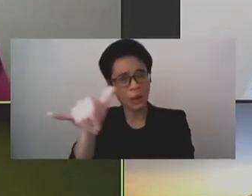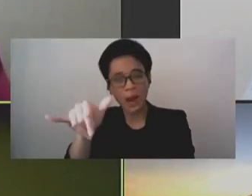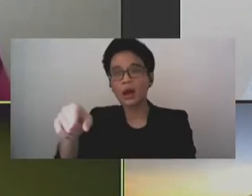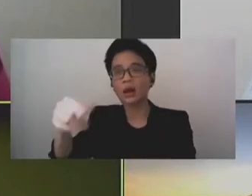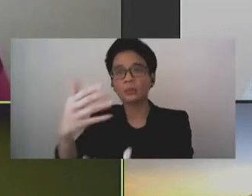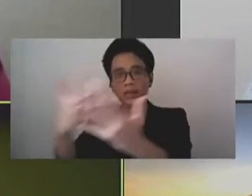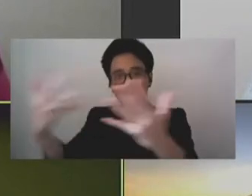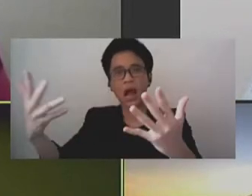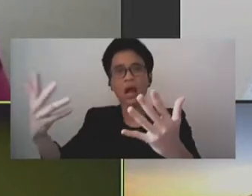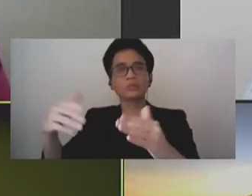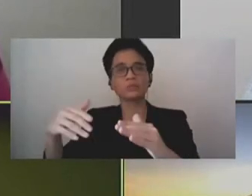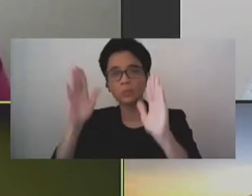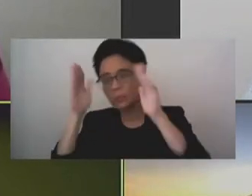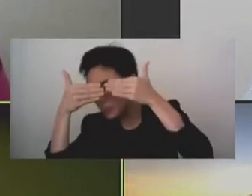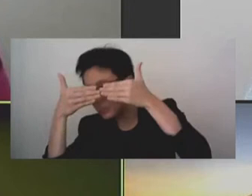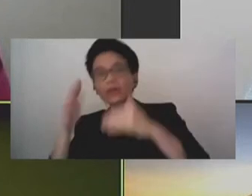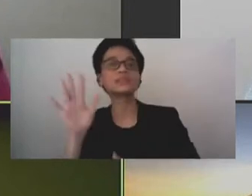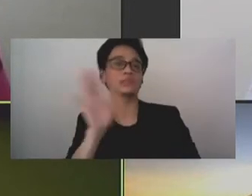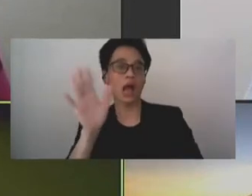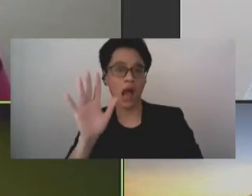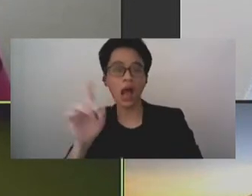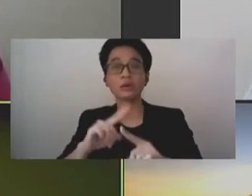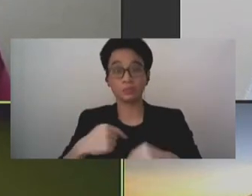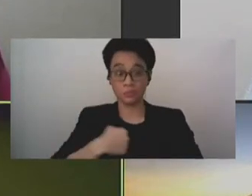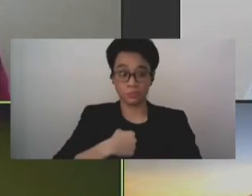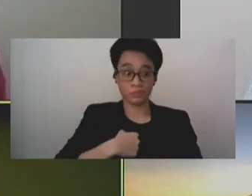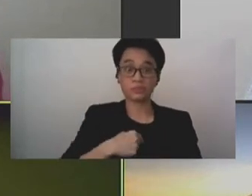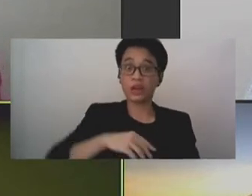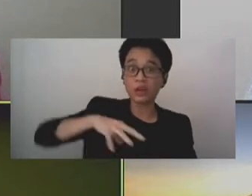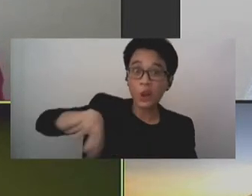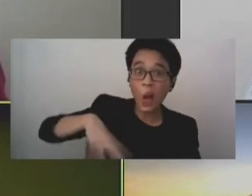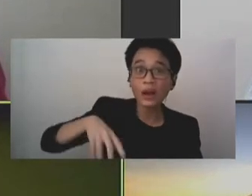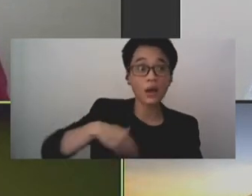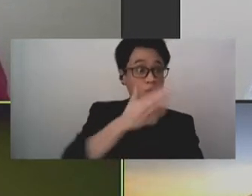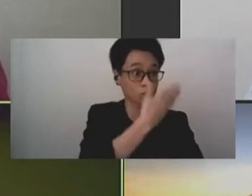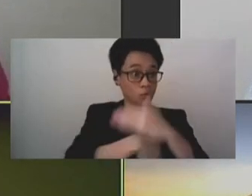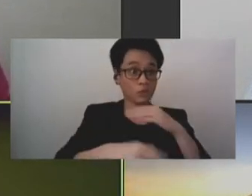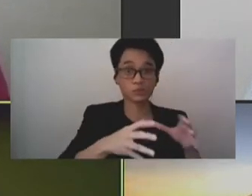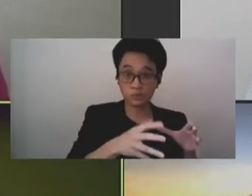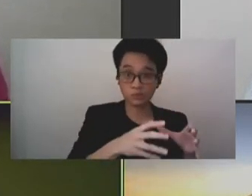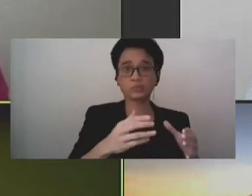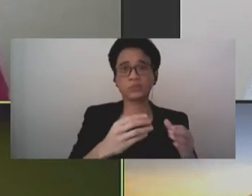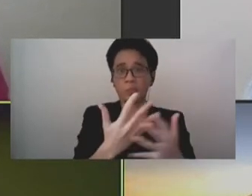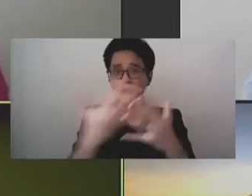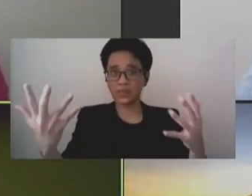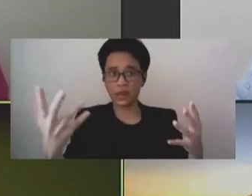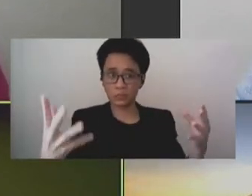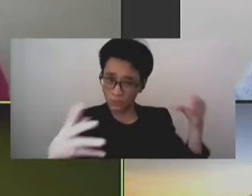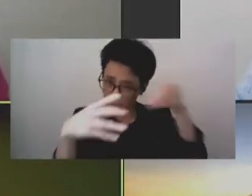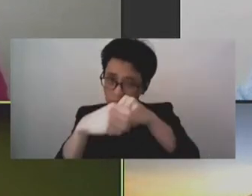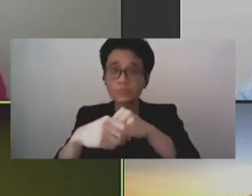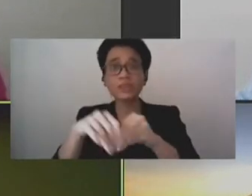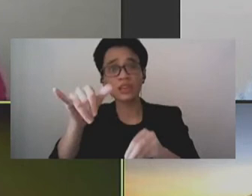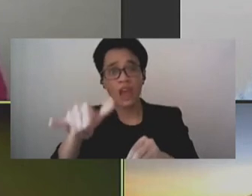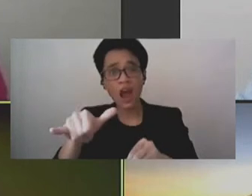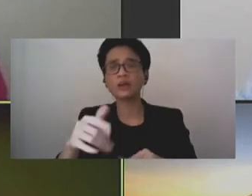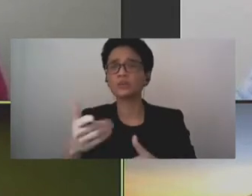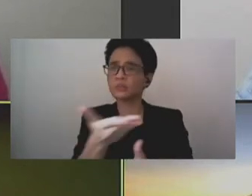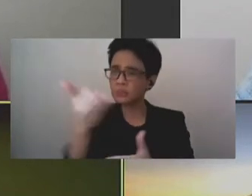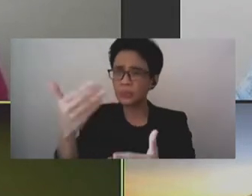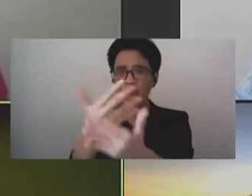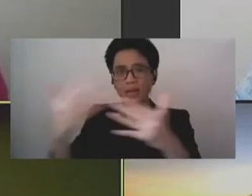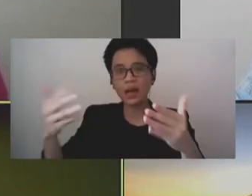ruang bahwa kami juga bagian dari masyarakat, bagian dari kalian, beri kami ruang untuk bisa